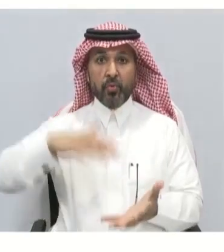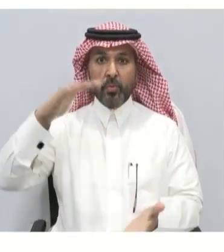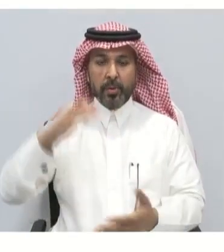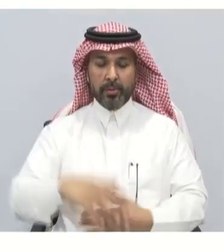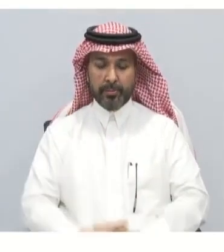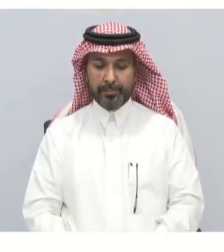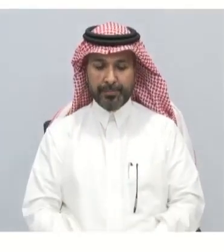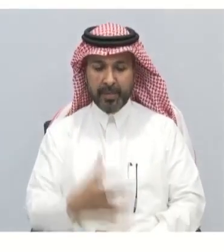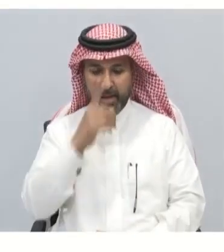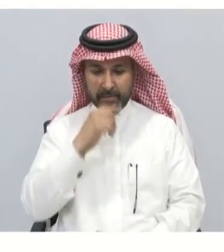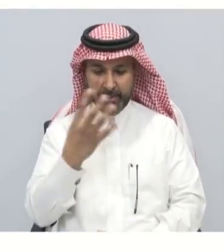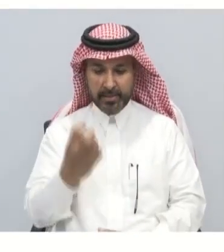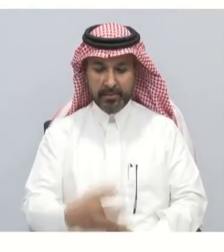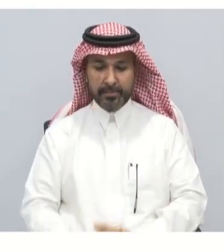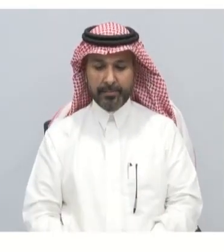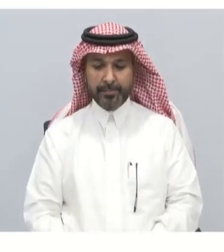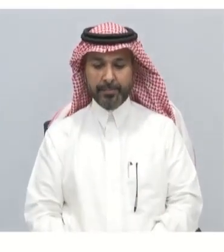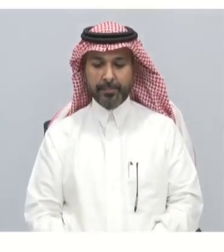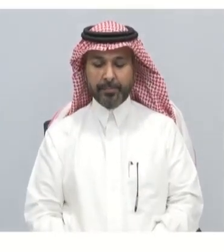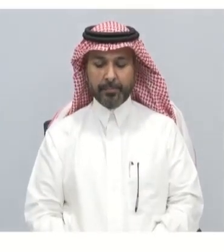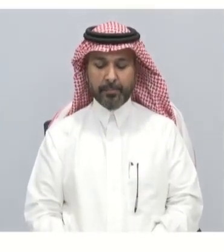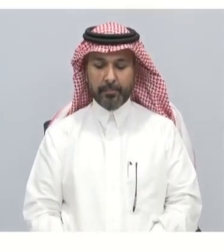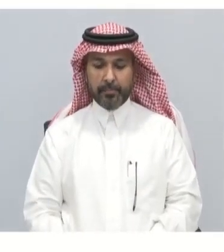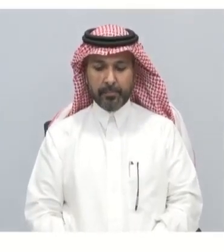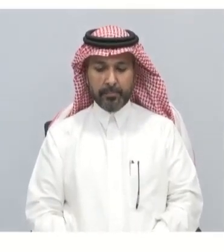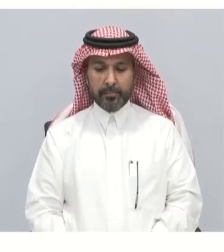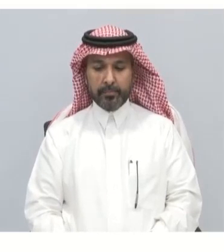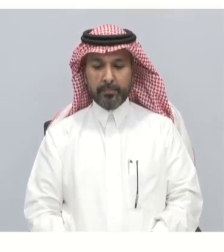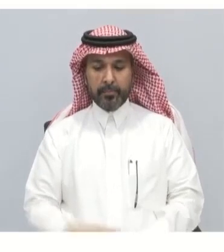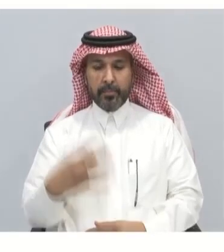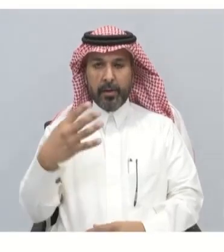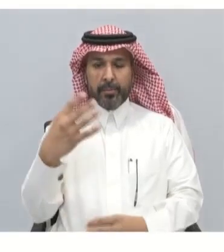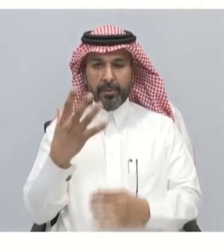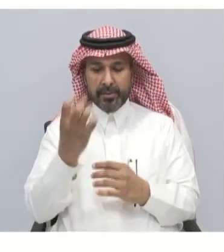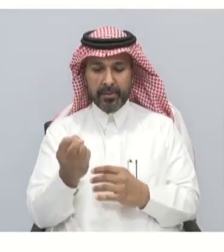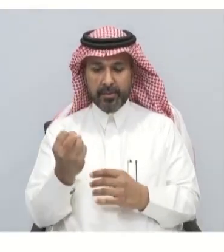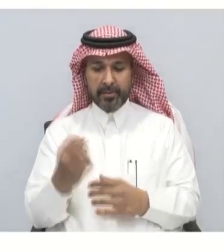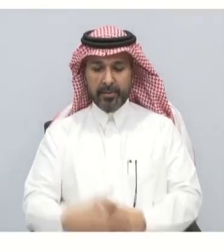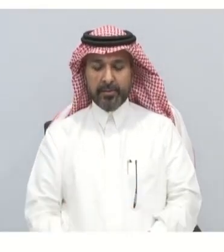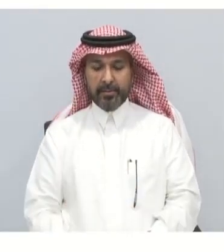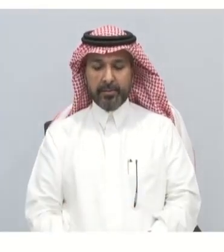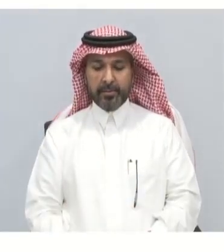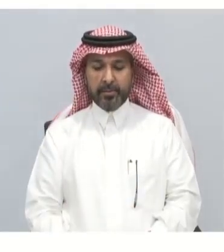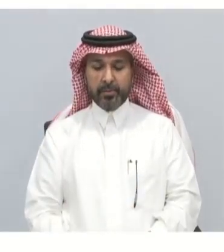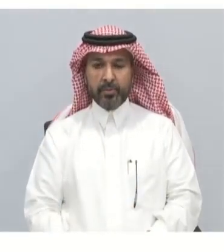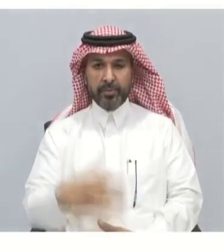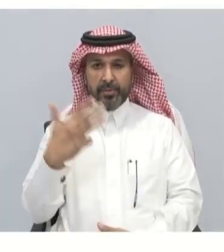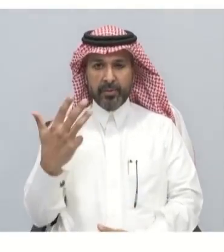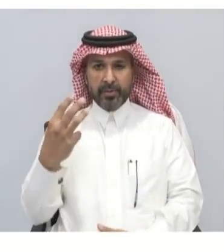راح ننقص خلينا 44 خليناها 39 و 42 خليناها